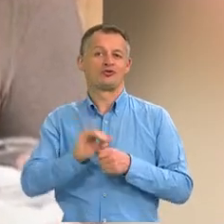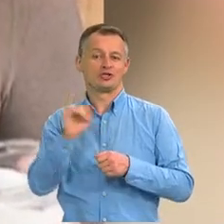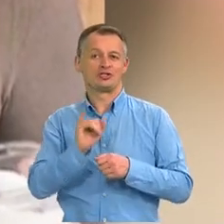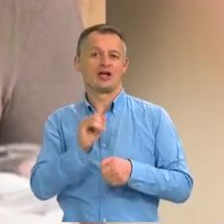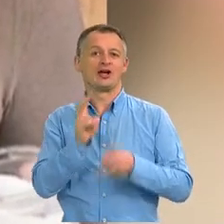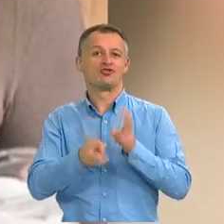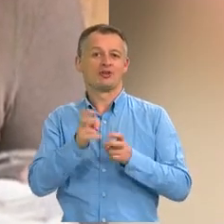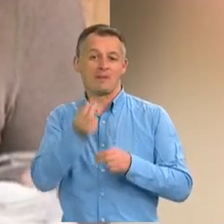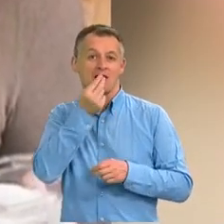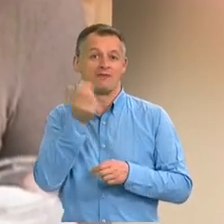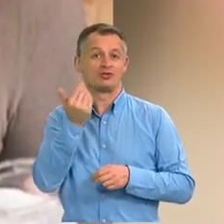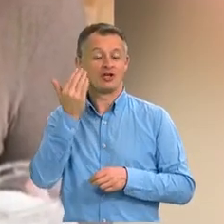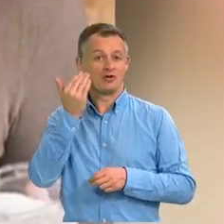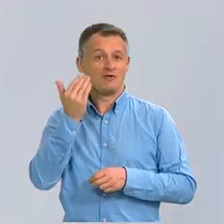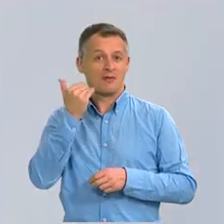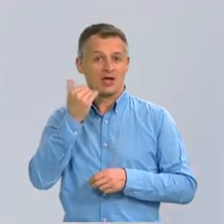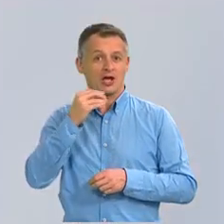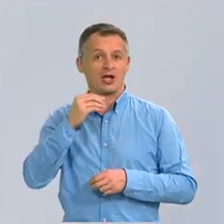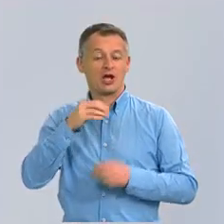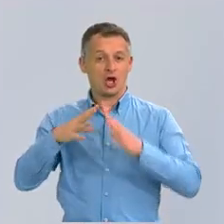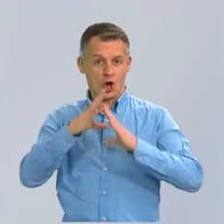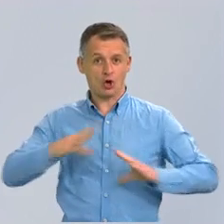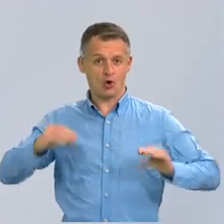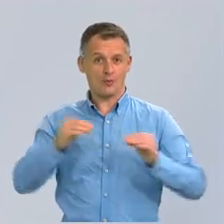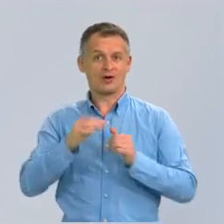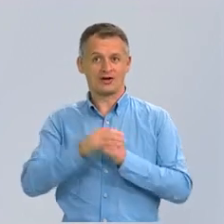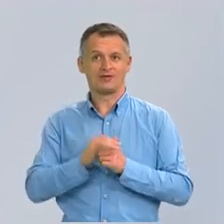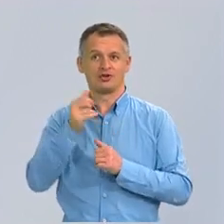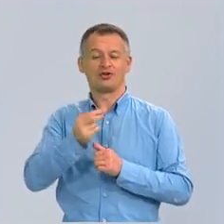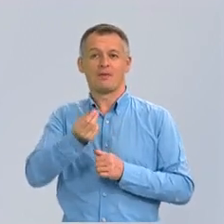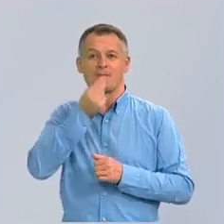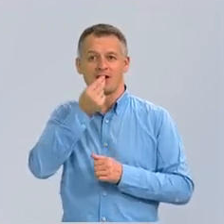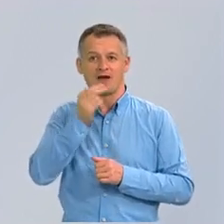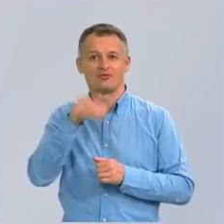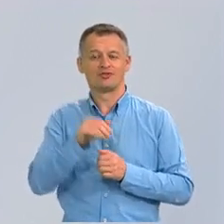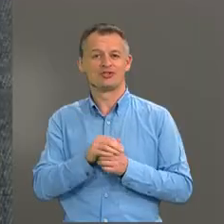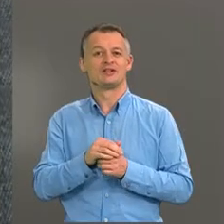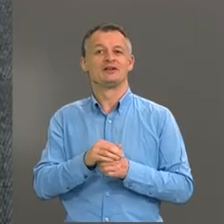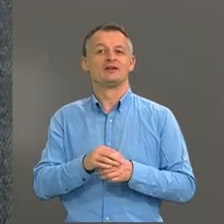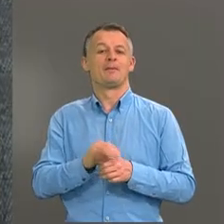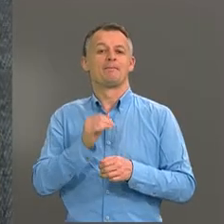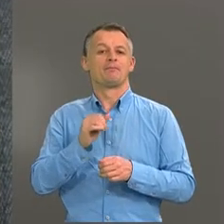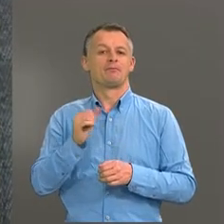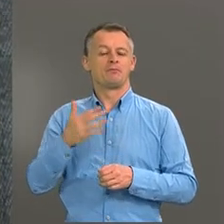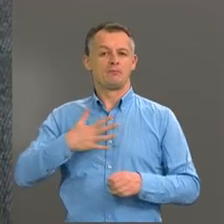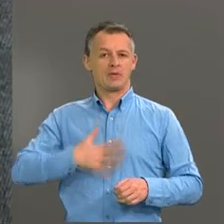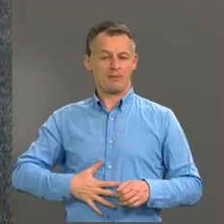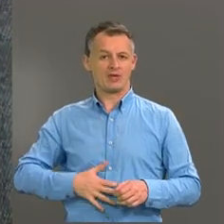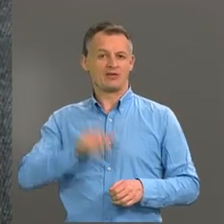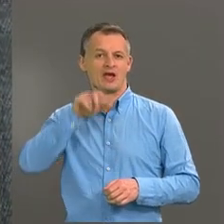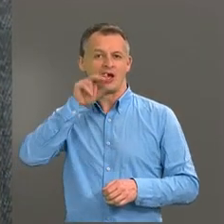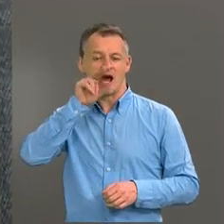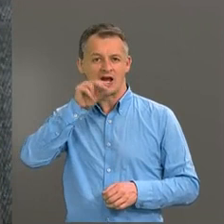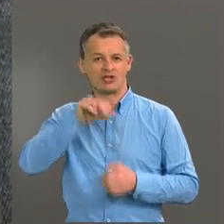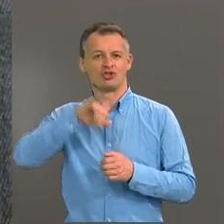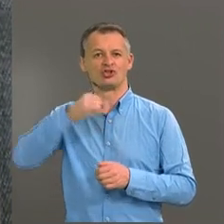fost o româncă, șef Daniela Graura. Cina, colorată negru și roșu, a avut ca fel principal piept de rață cu piure de cartof mov și